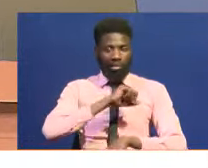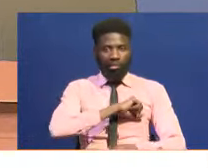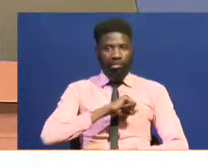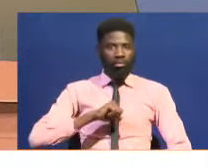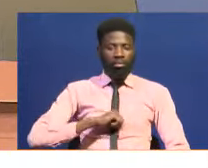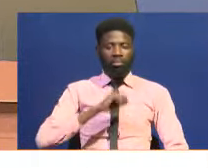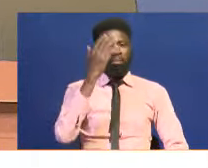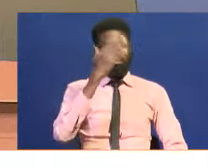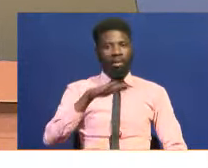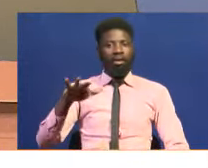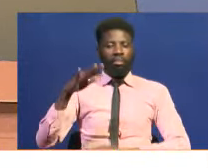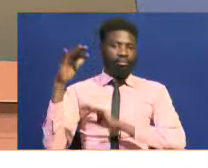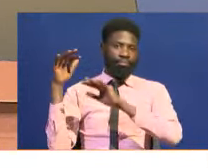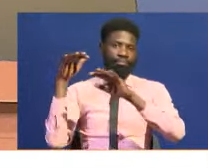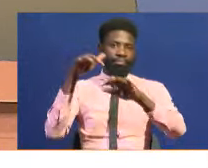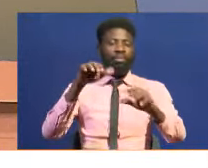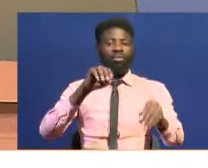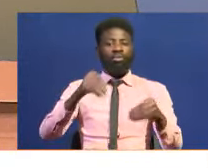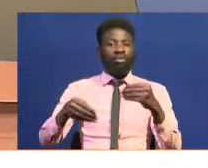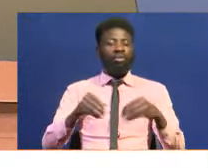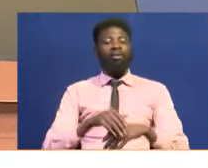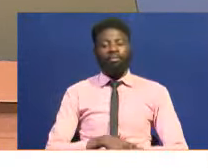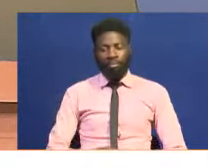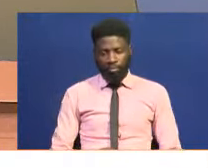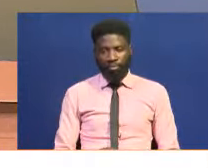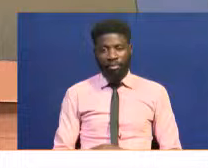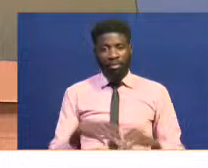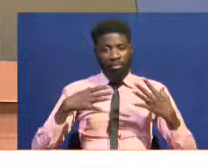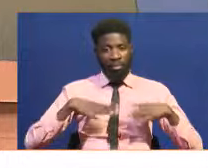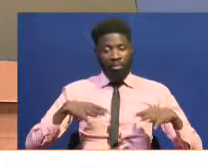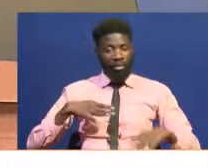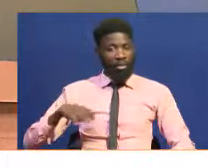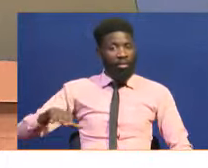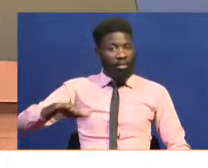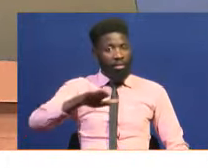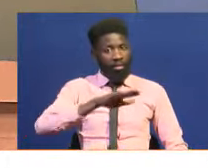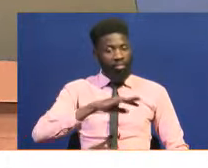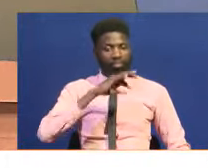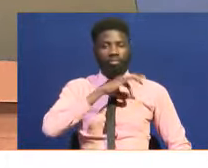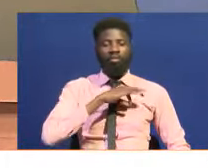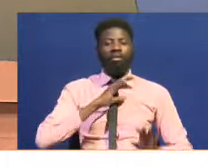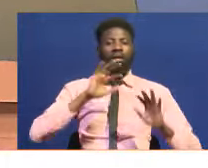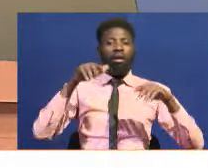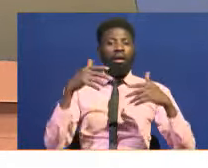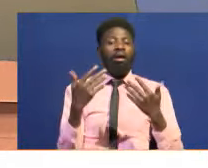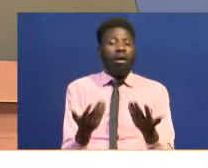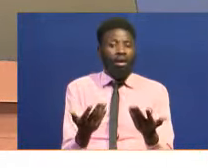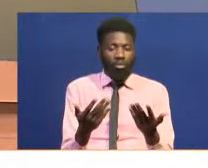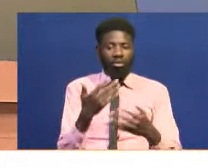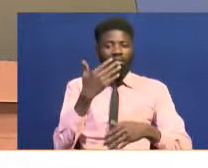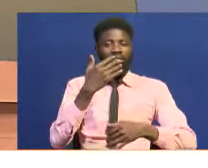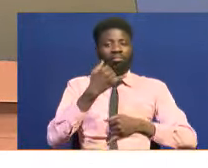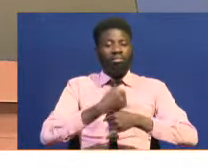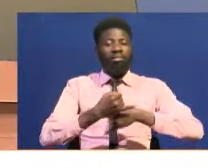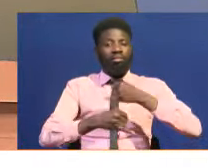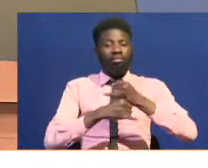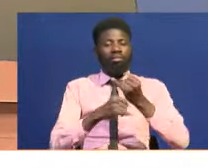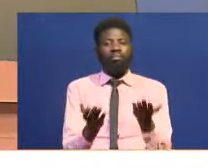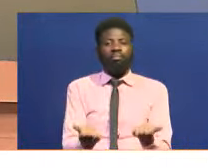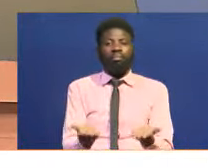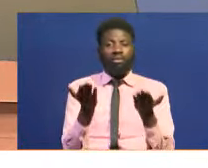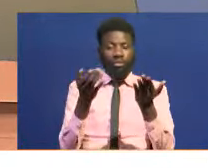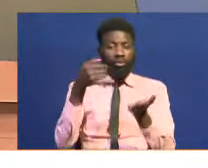ujao. Wakazi wa mji huo wa mpakani pia watanufaika kutokana na uimarishaji muundo msingi, ikiwa ni pamoja na